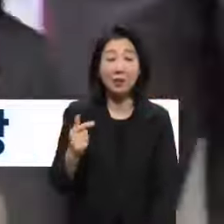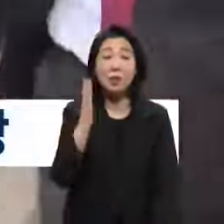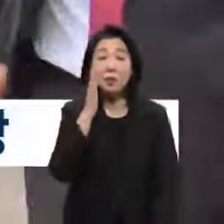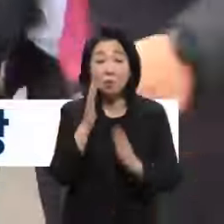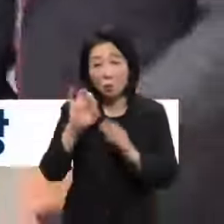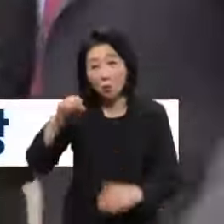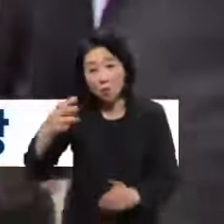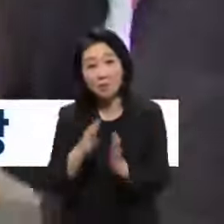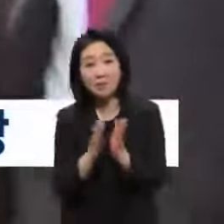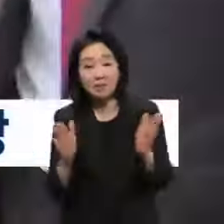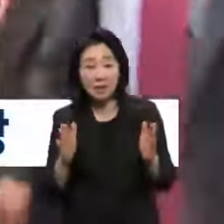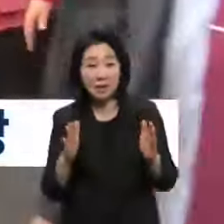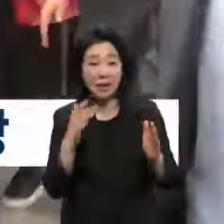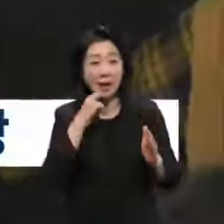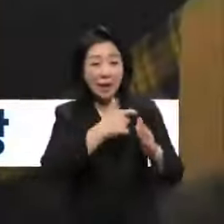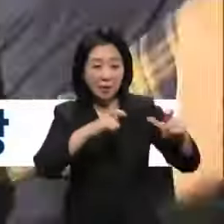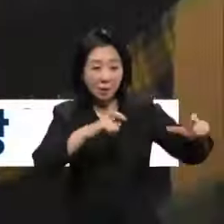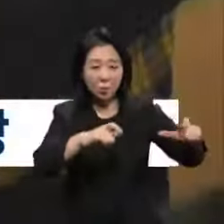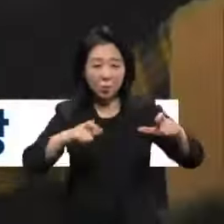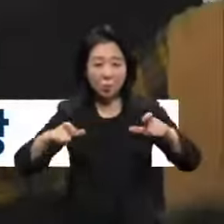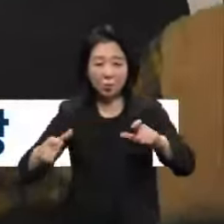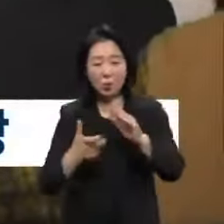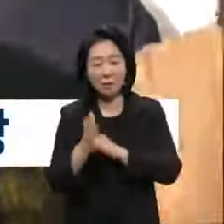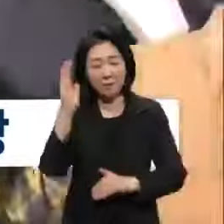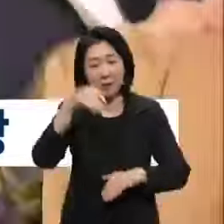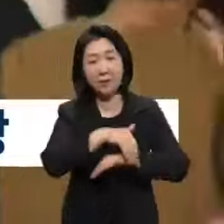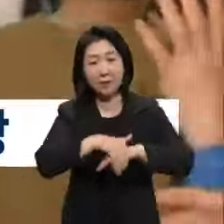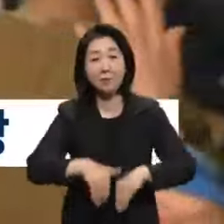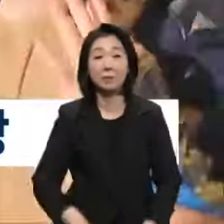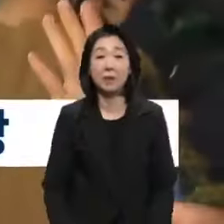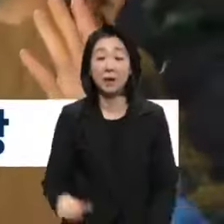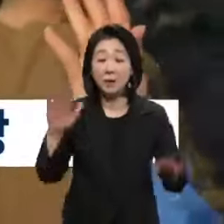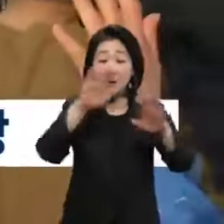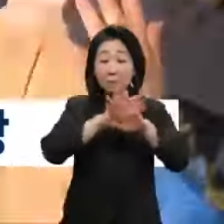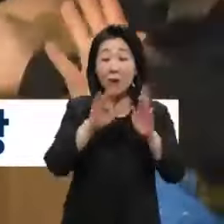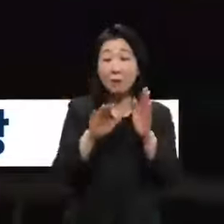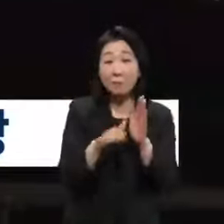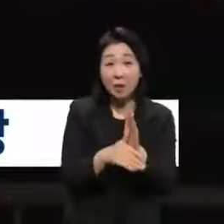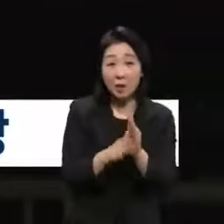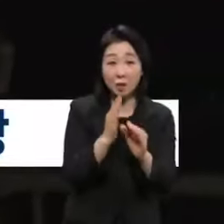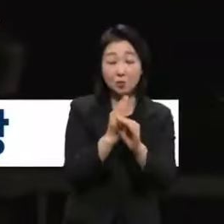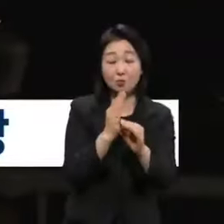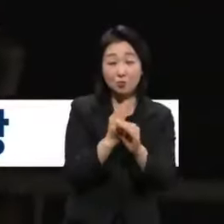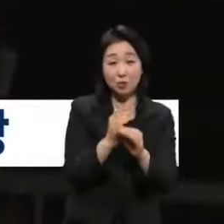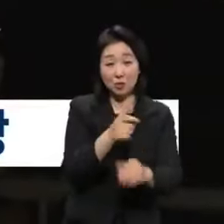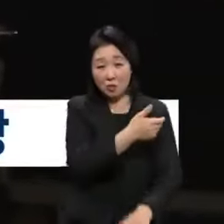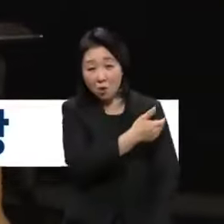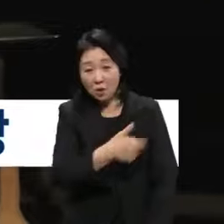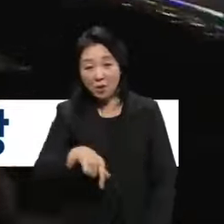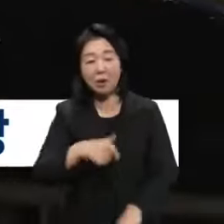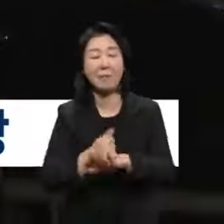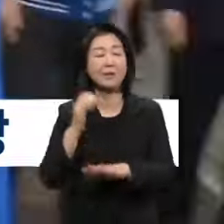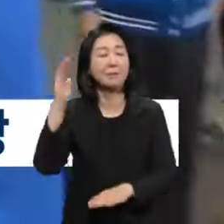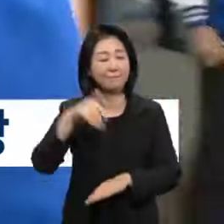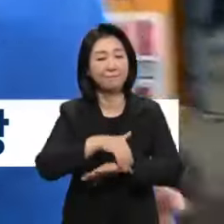시작으로 한강벨트 등 격전지를 누빕니다. 저녁엔 중구 청계광장에서 마지막 유세에